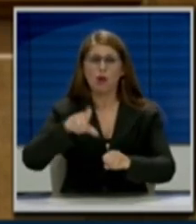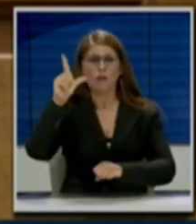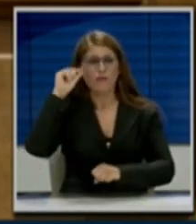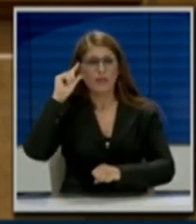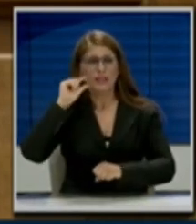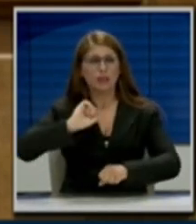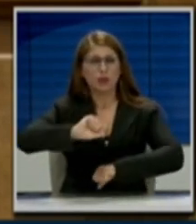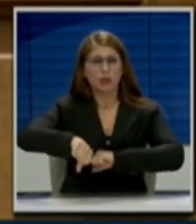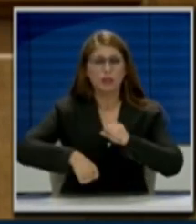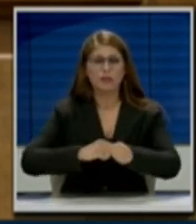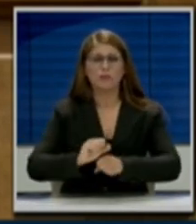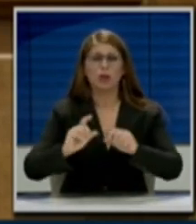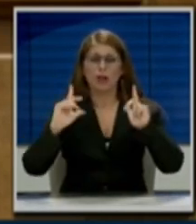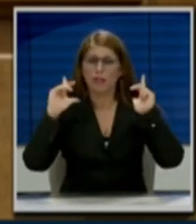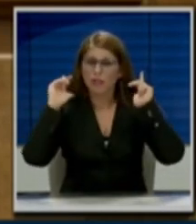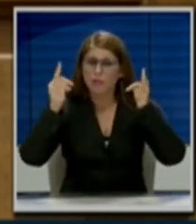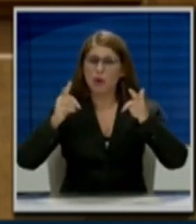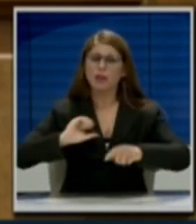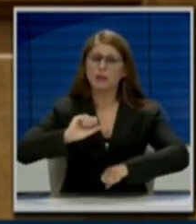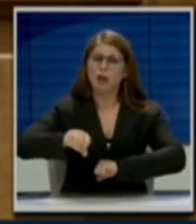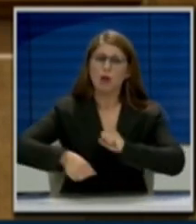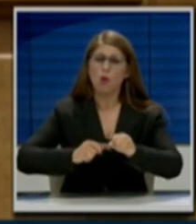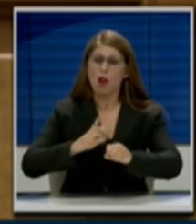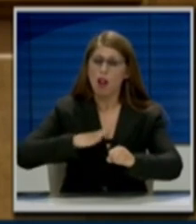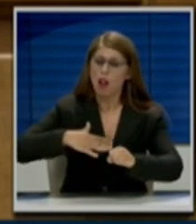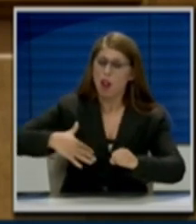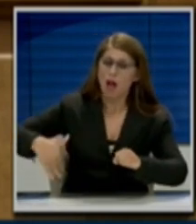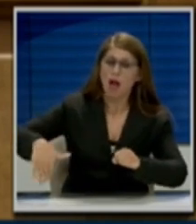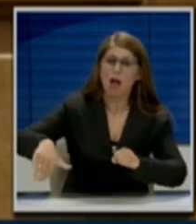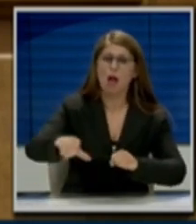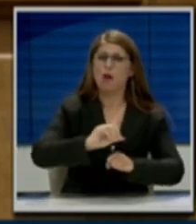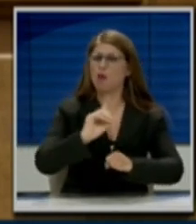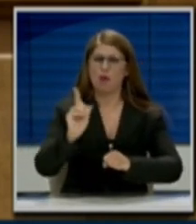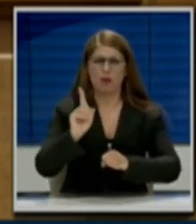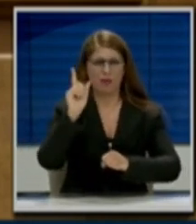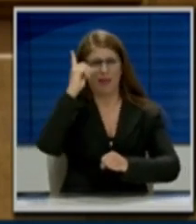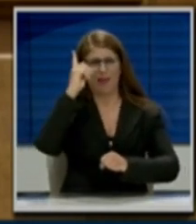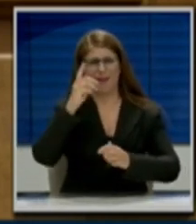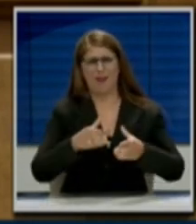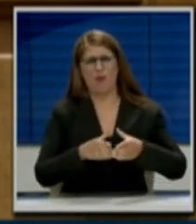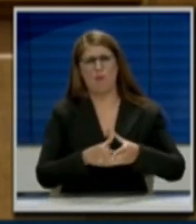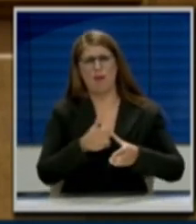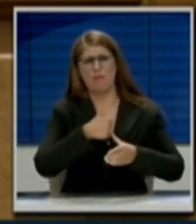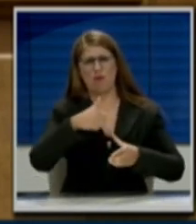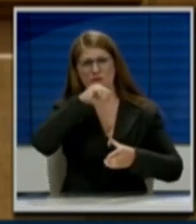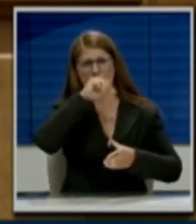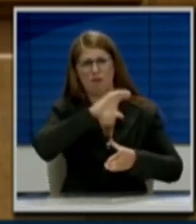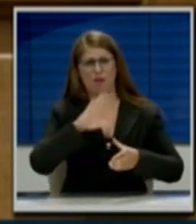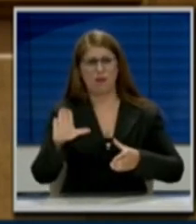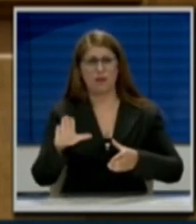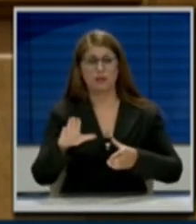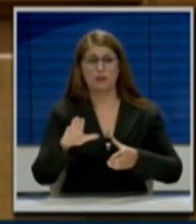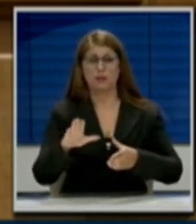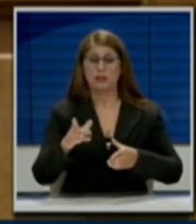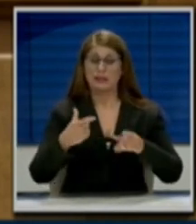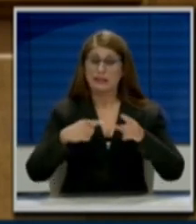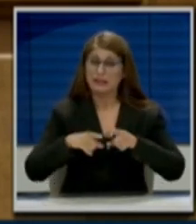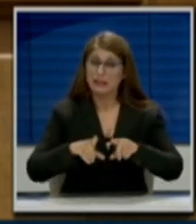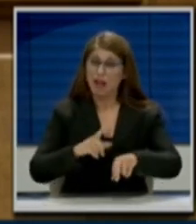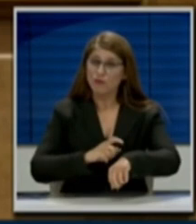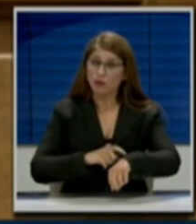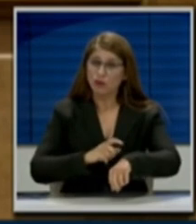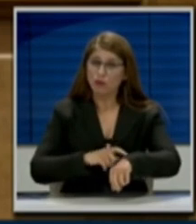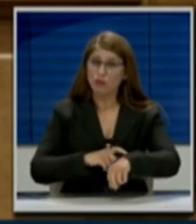κινήματος, των δημοκρατικών αγώνων του λαού μας και όχι μιας παράταξης και μόνο. Την ίδια ώρα που